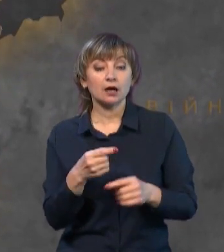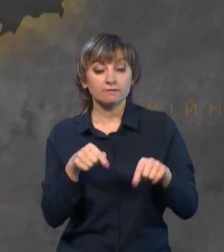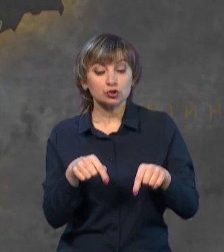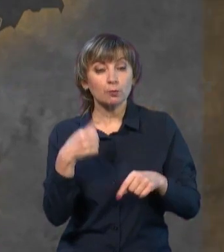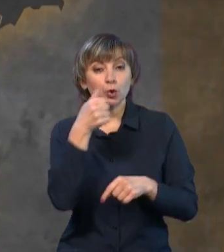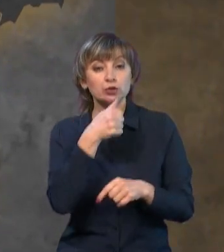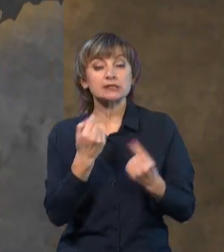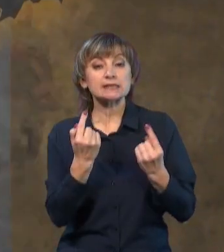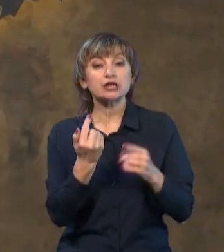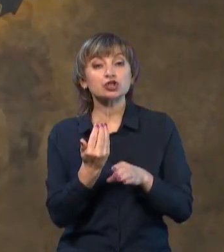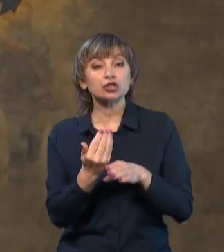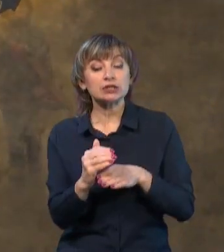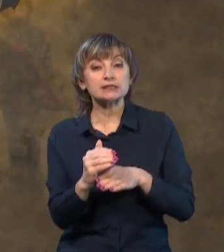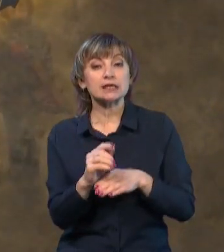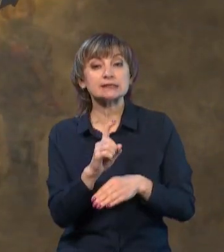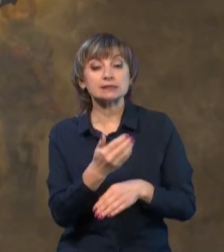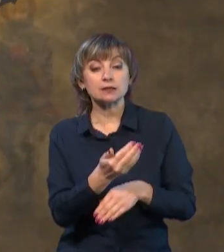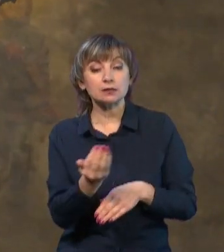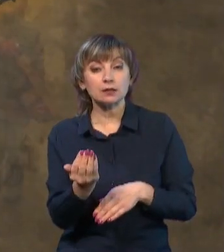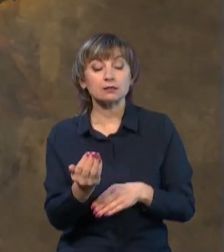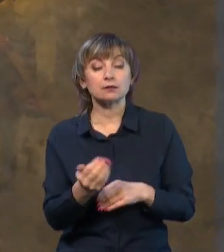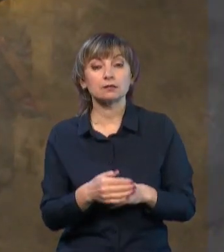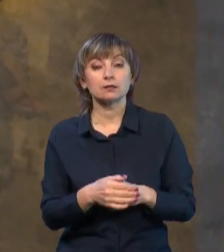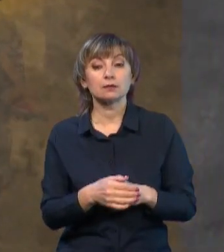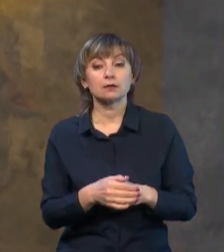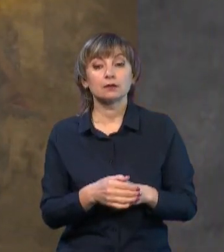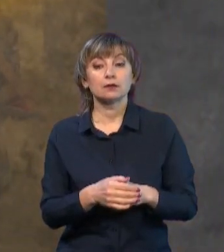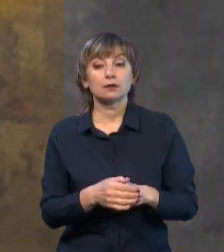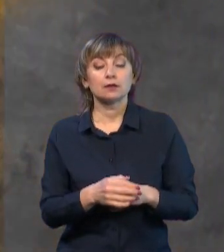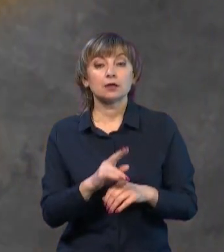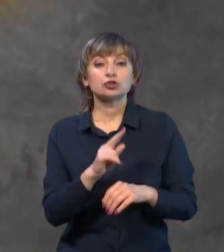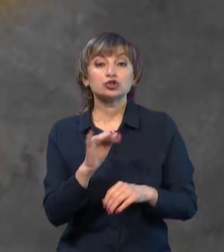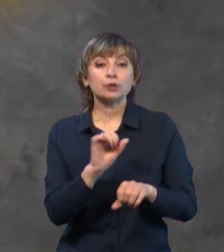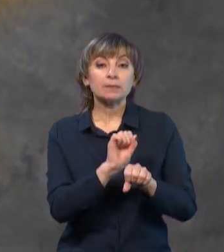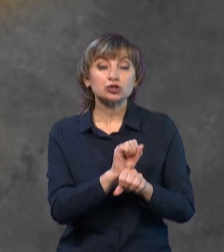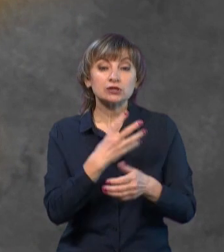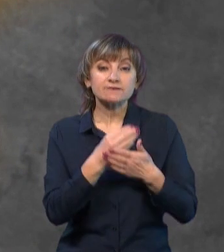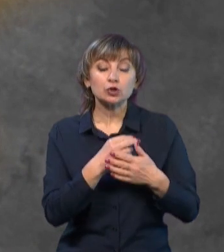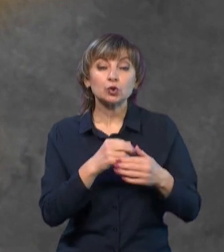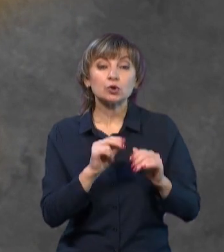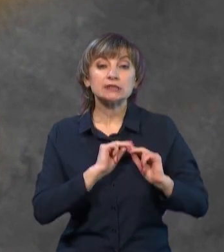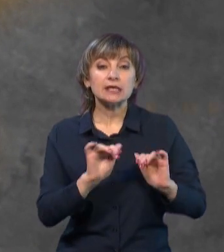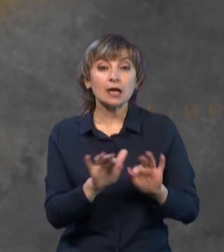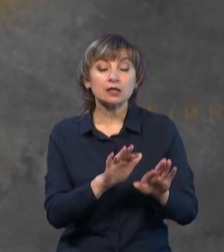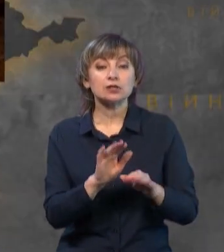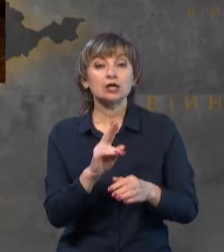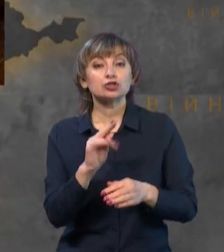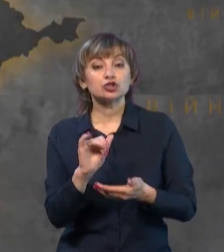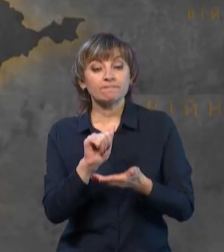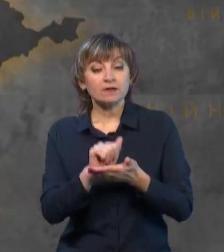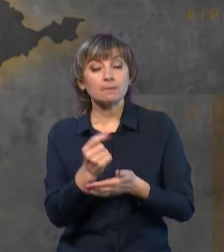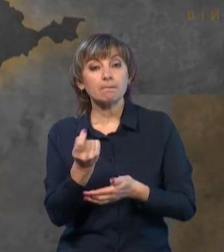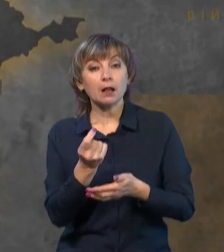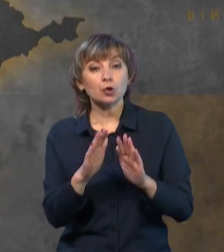році значна частина з них якось чи призупинила свою діяльність, чи видали мало книжок, чи